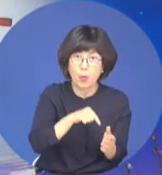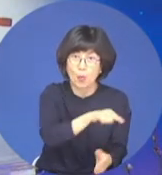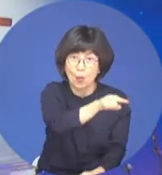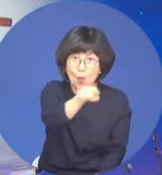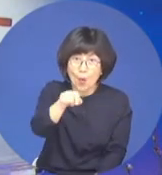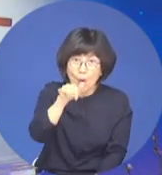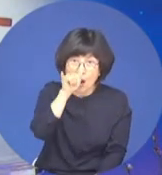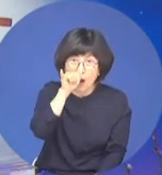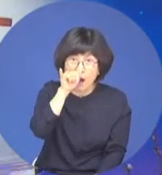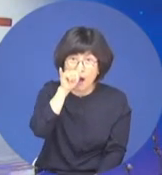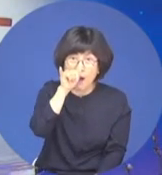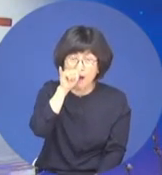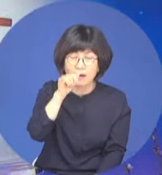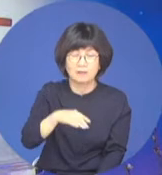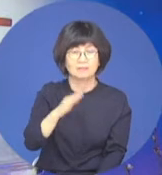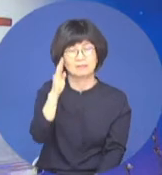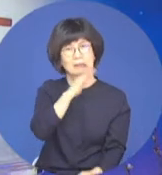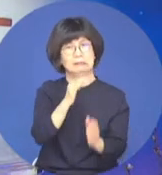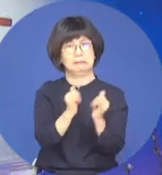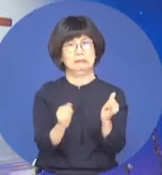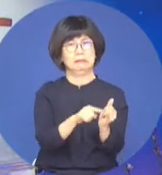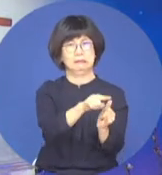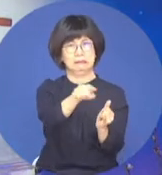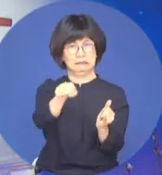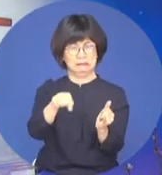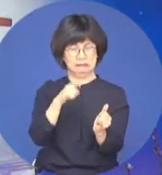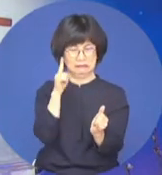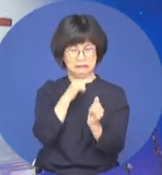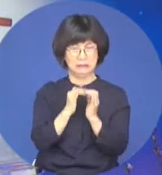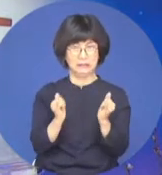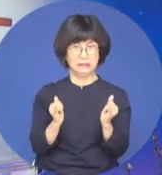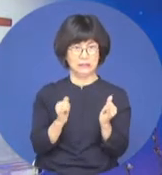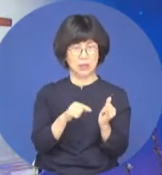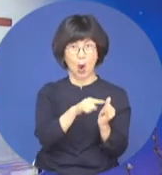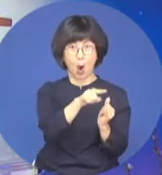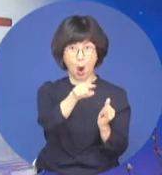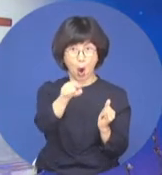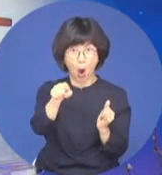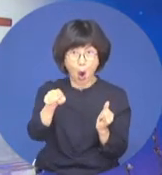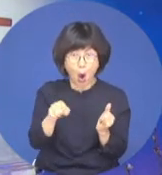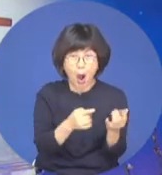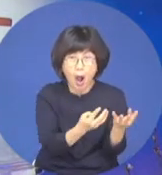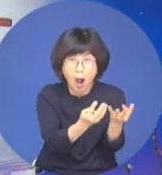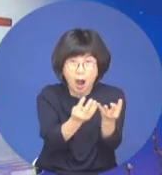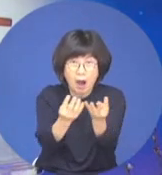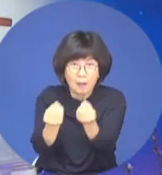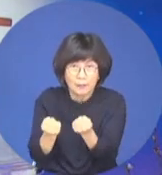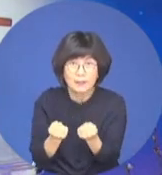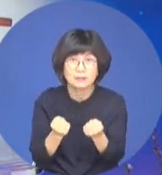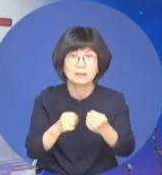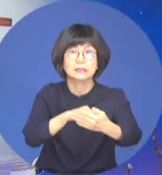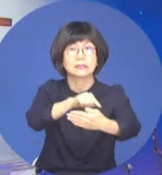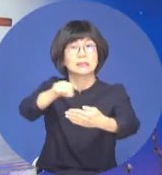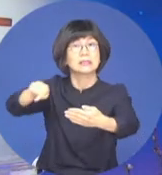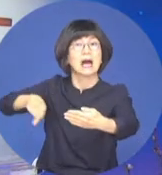말씀대로 악인이 돼가지고 하나님이 싫어하는 악인의 삶을 살아가고 있을 때